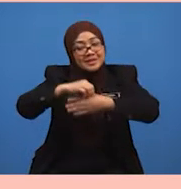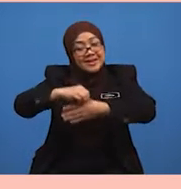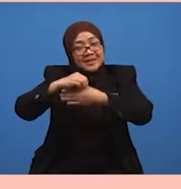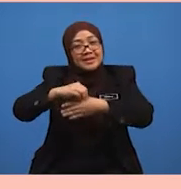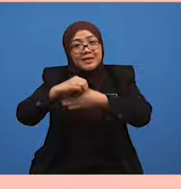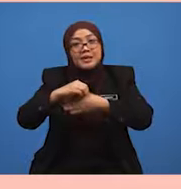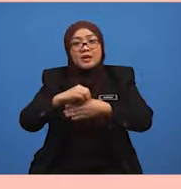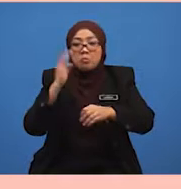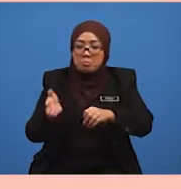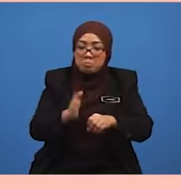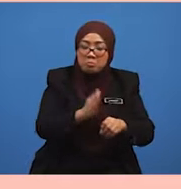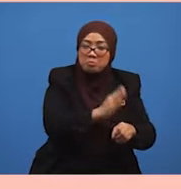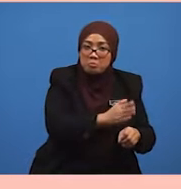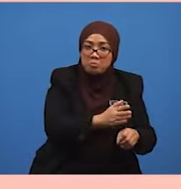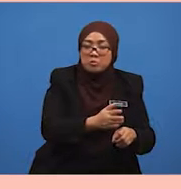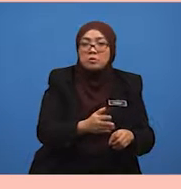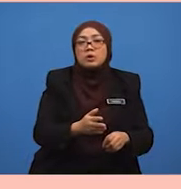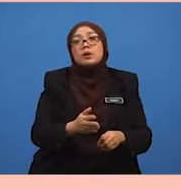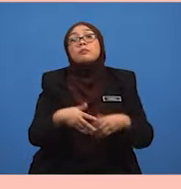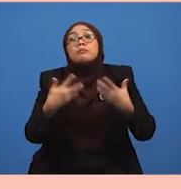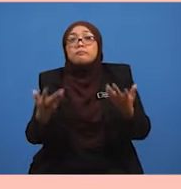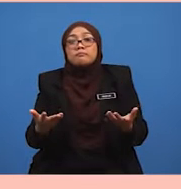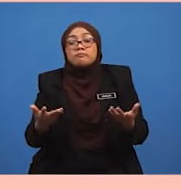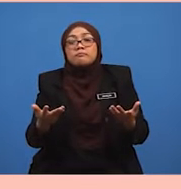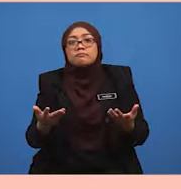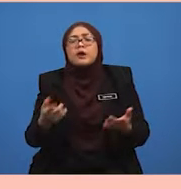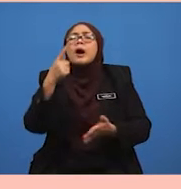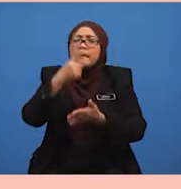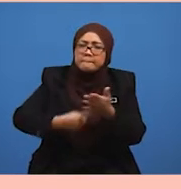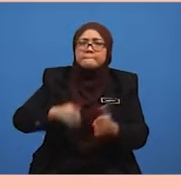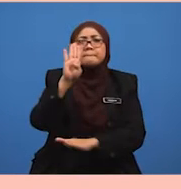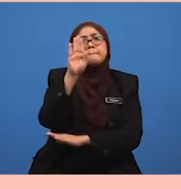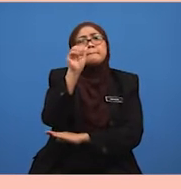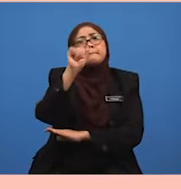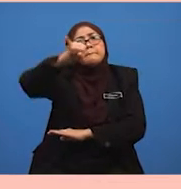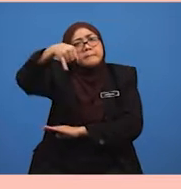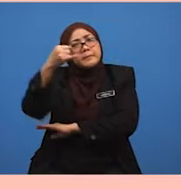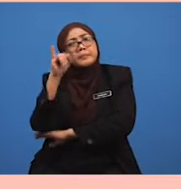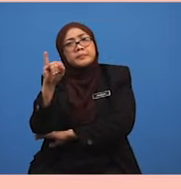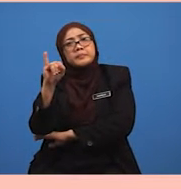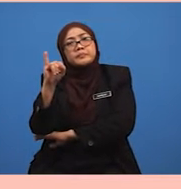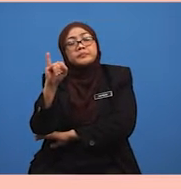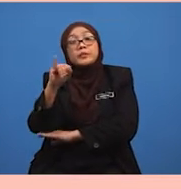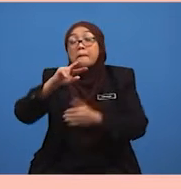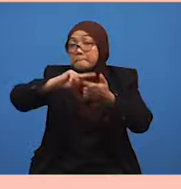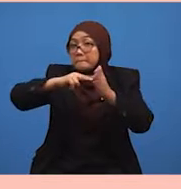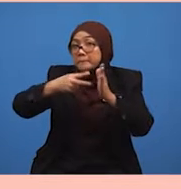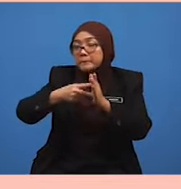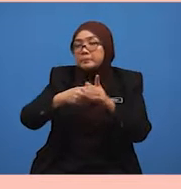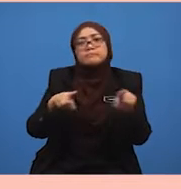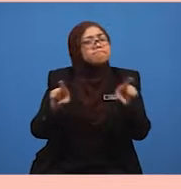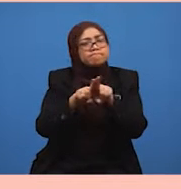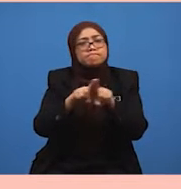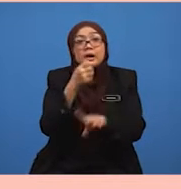enak sekali. Apa itu baji? Baji ialah alat yang tajam pada satu